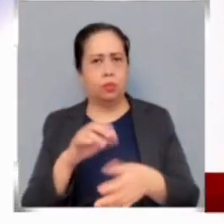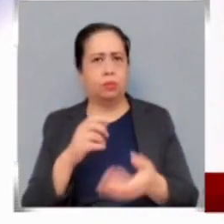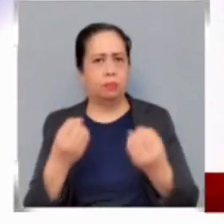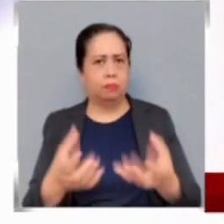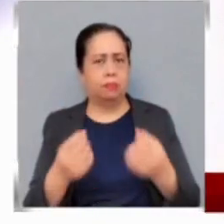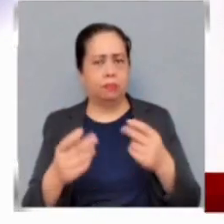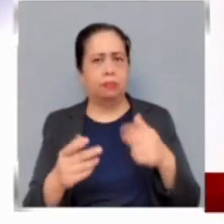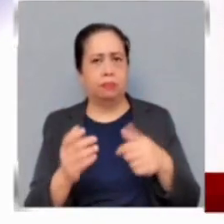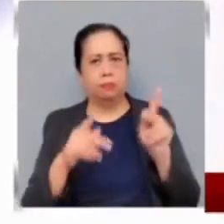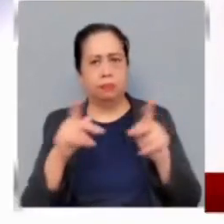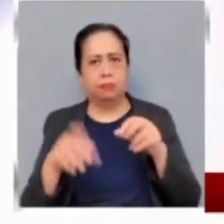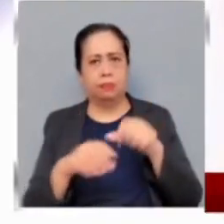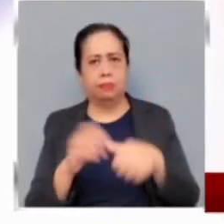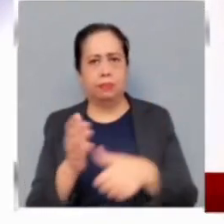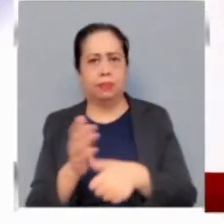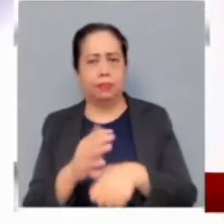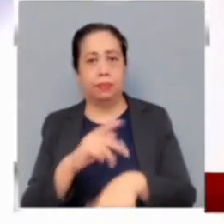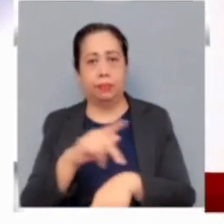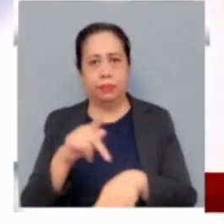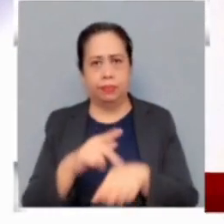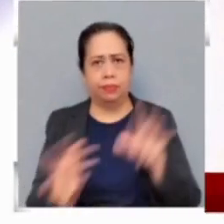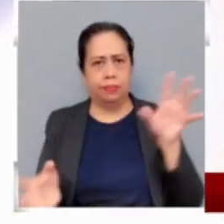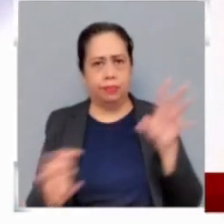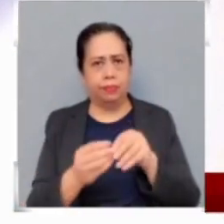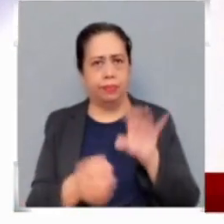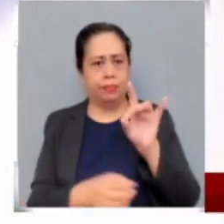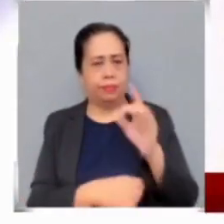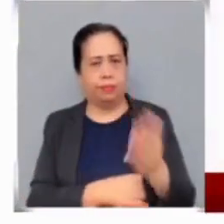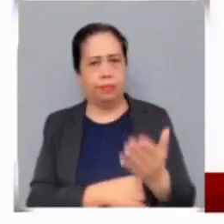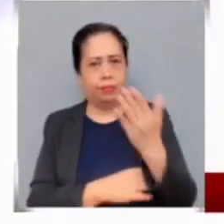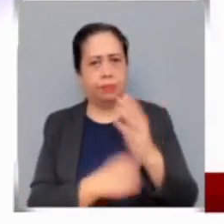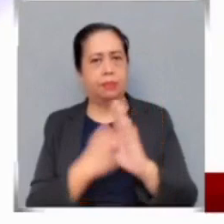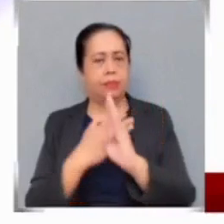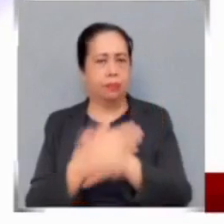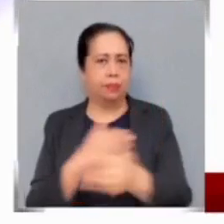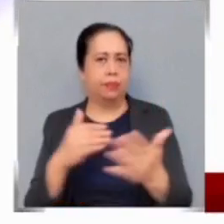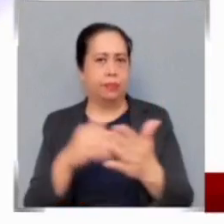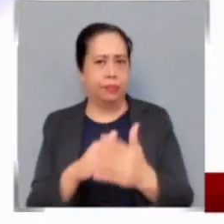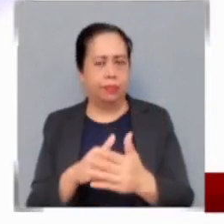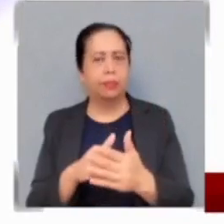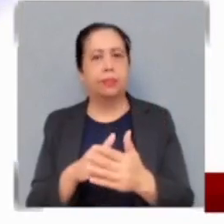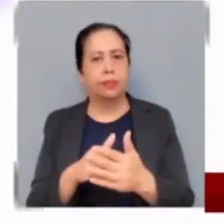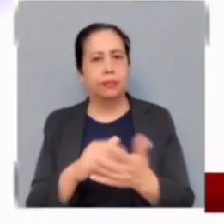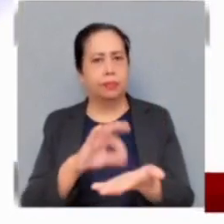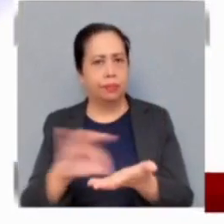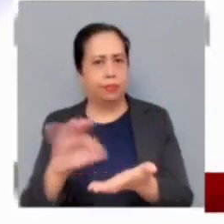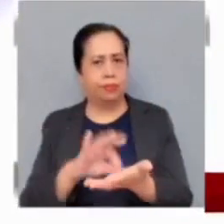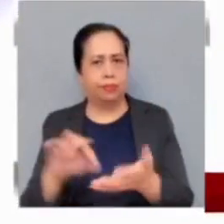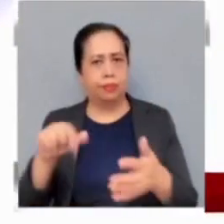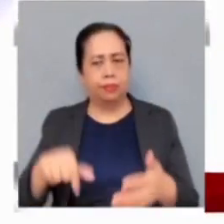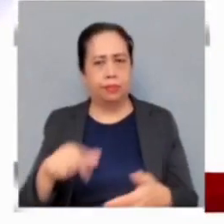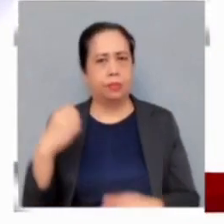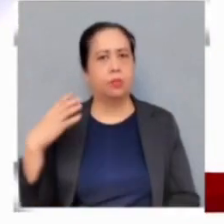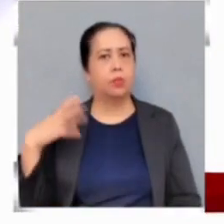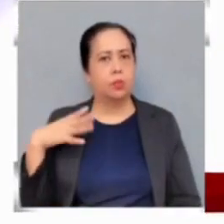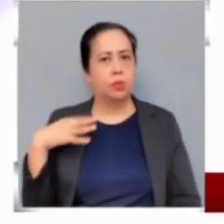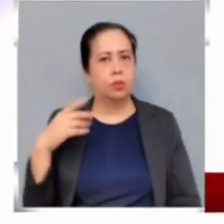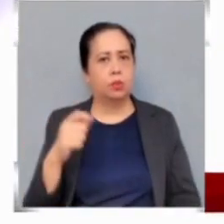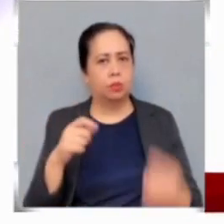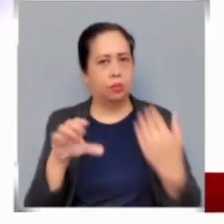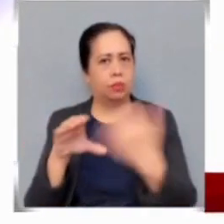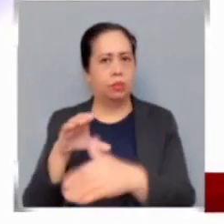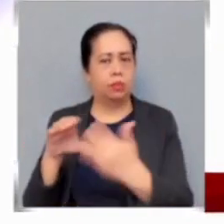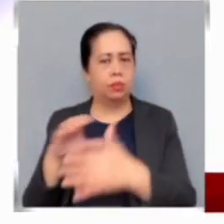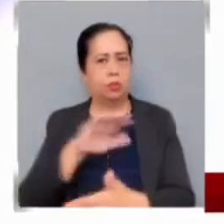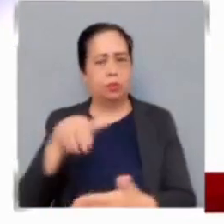botante sa Pilipinas. 8 a.m. magre-resume ulit yung canvassing dito at hihintayin matransmit yung lahat